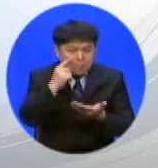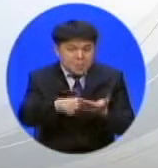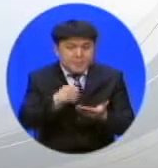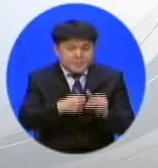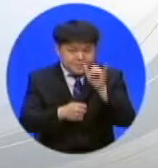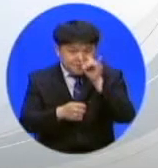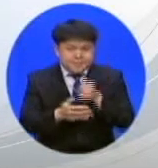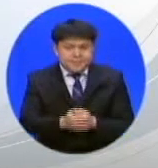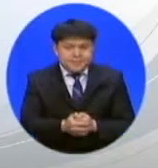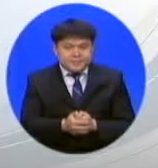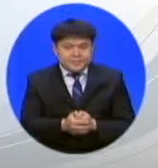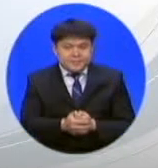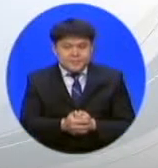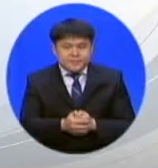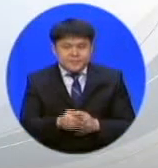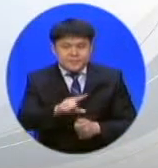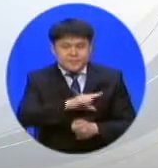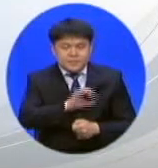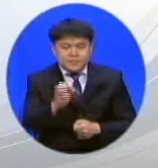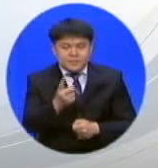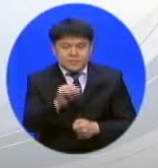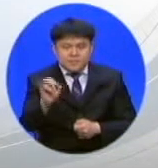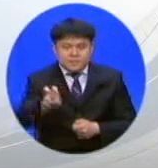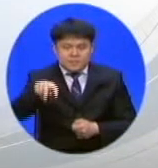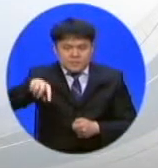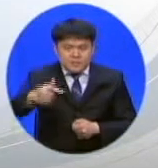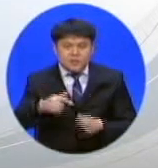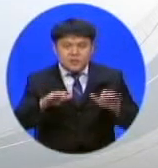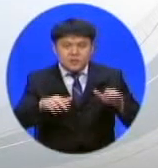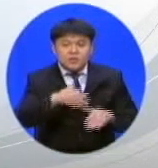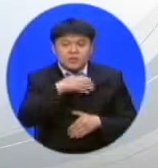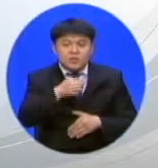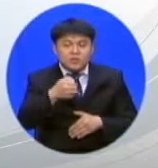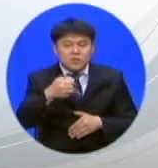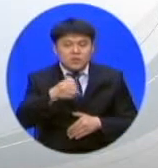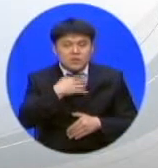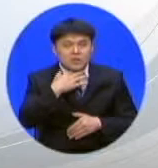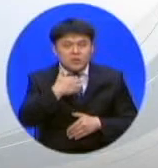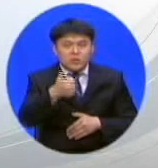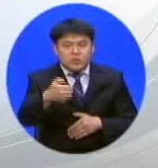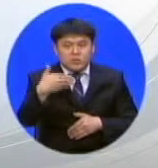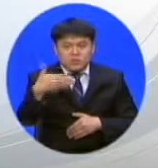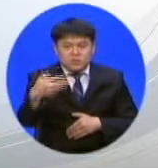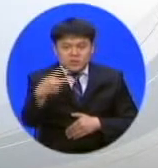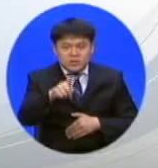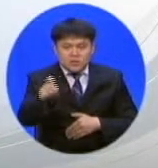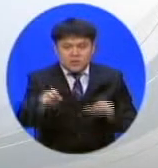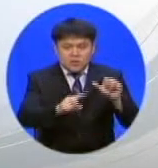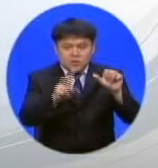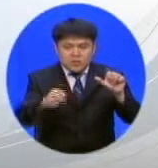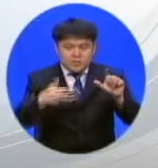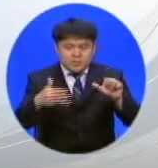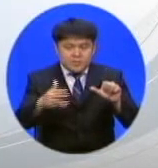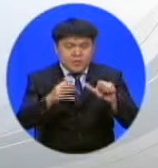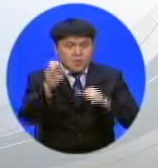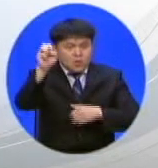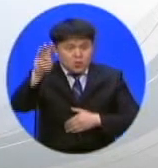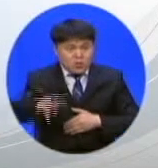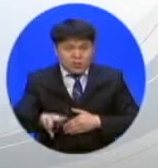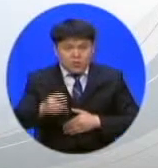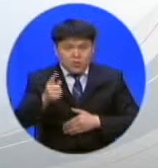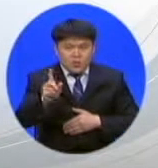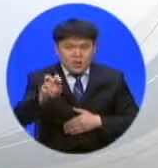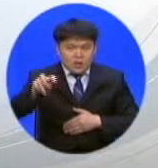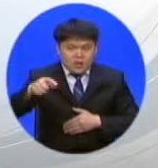적이 있습니다. 이름은 오임순, 현재 59세 여성으로 2010년 5월 28일 전남 광주시